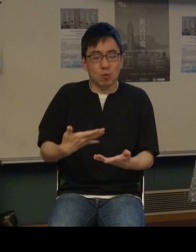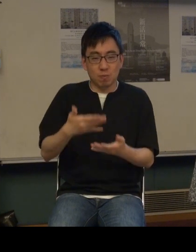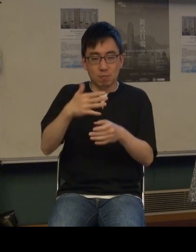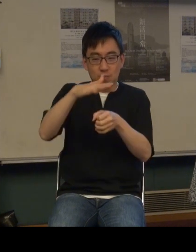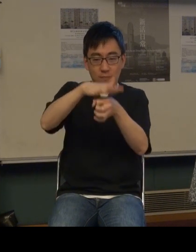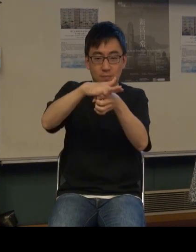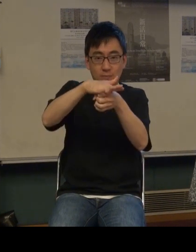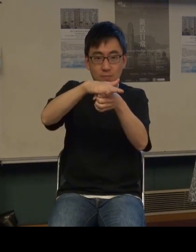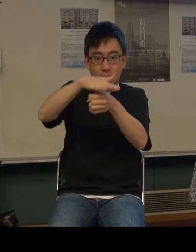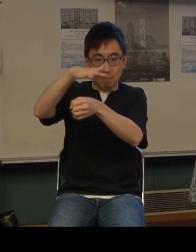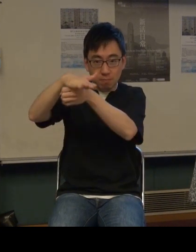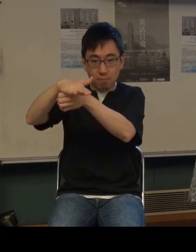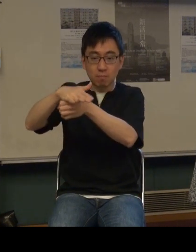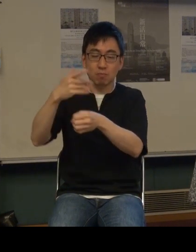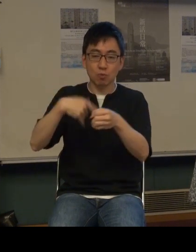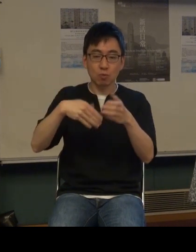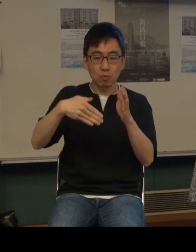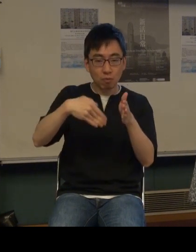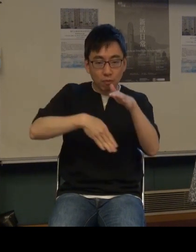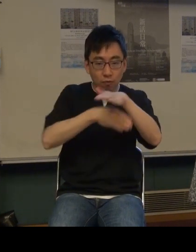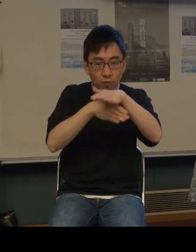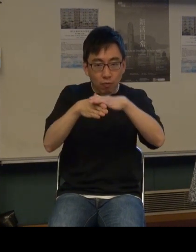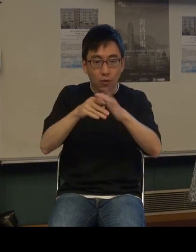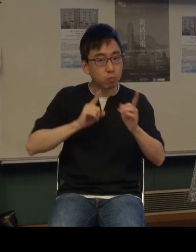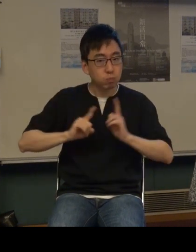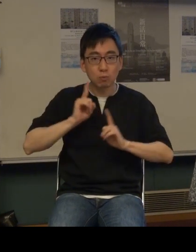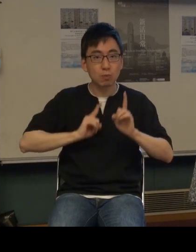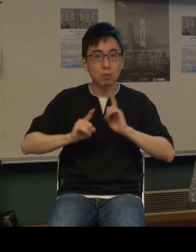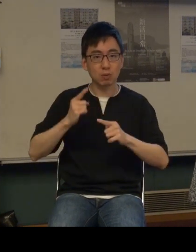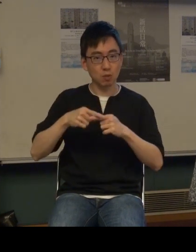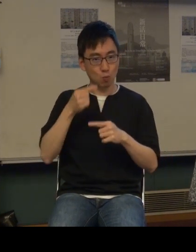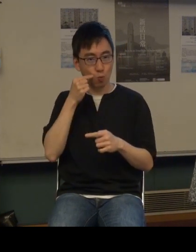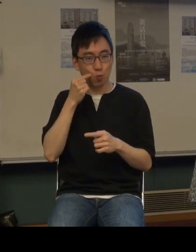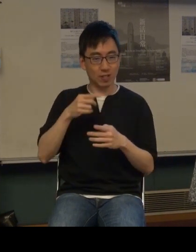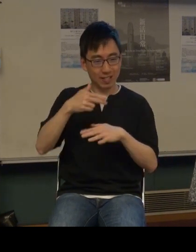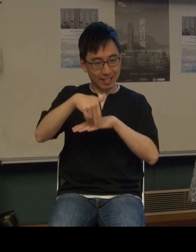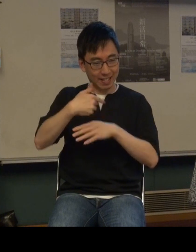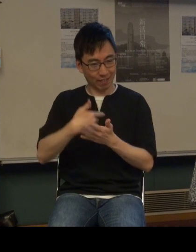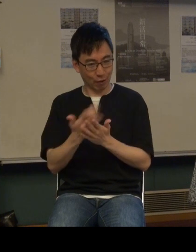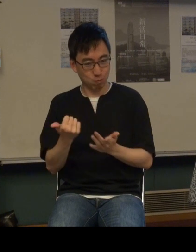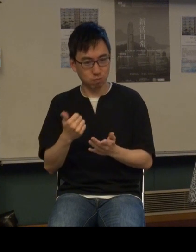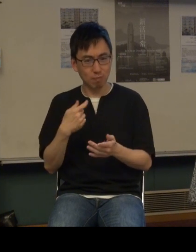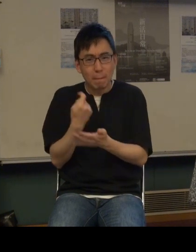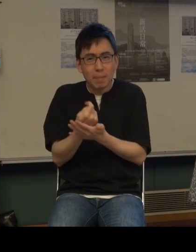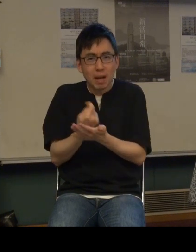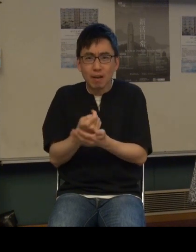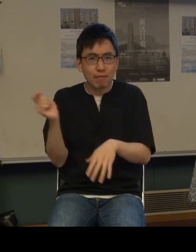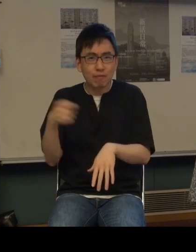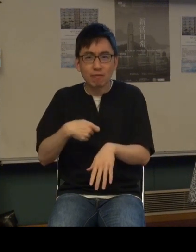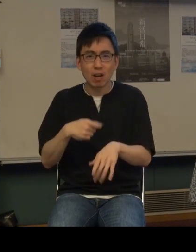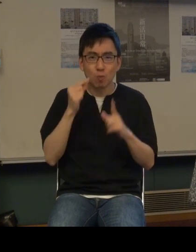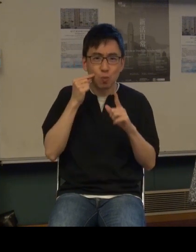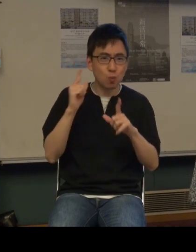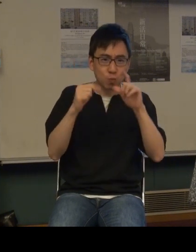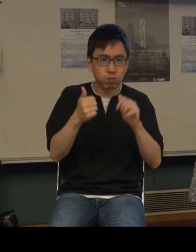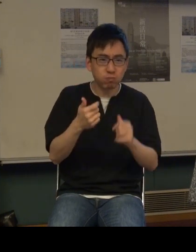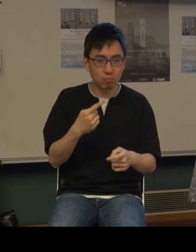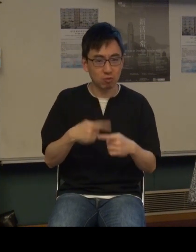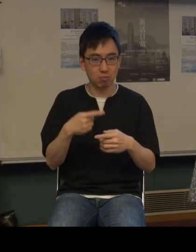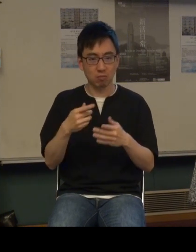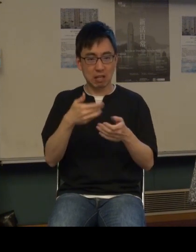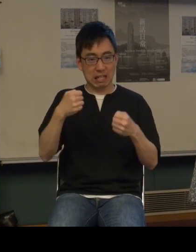邊咧你想點樣間房都得。咁佢就覺得呢個係一個靈活嘅設計，又平又快又靈活，就好適合咧戰後嘅